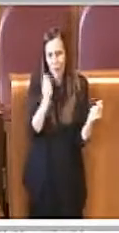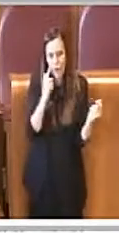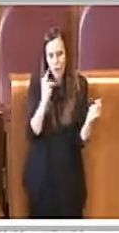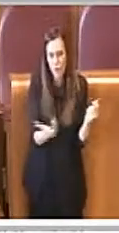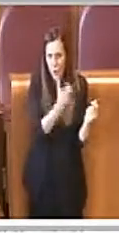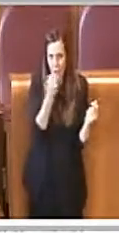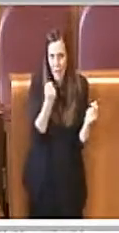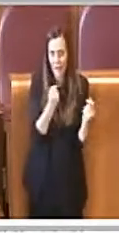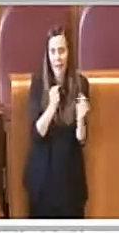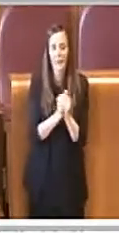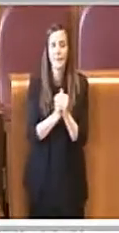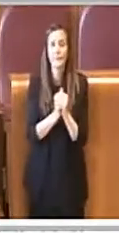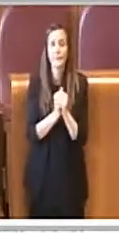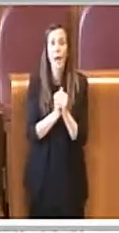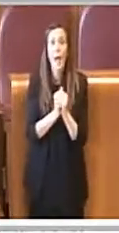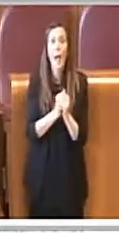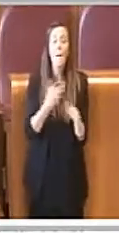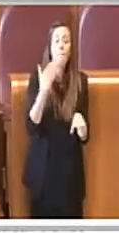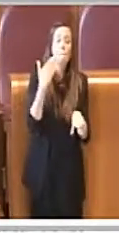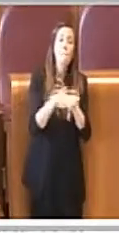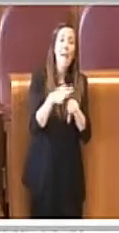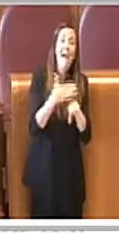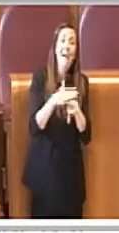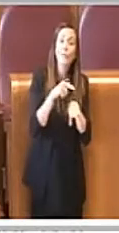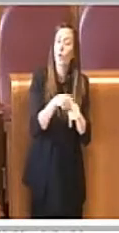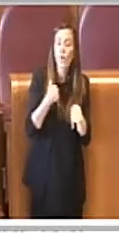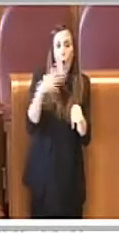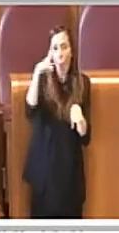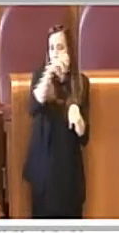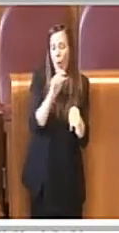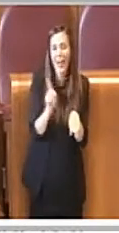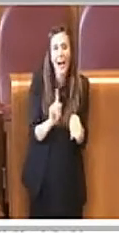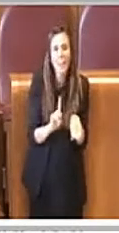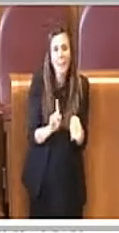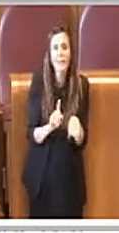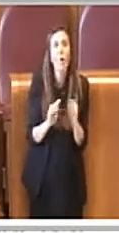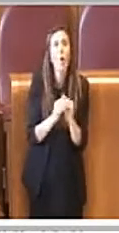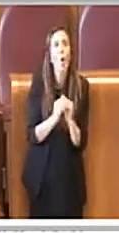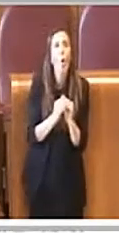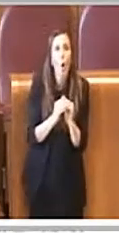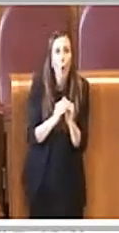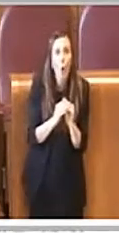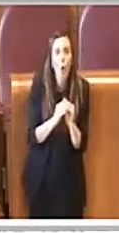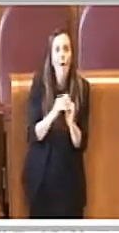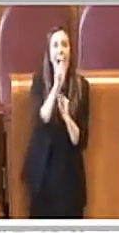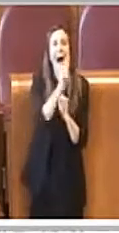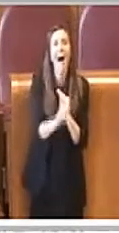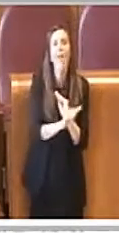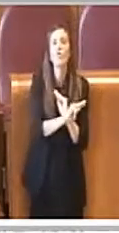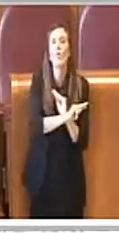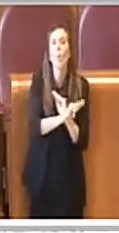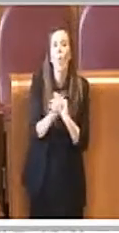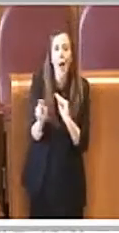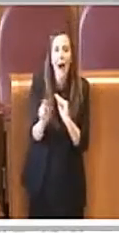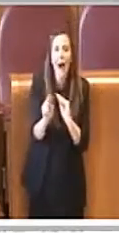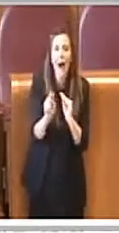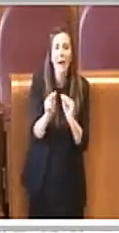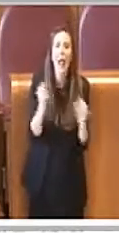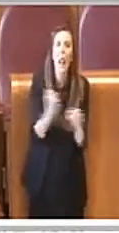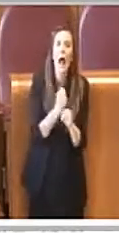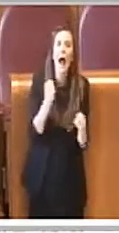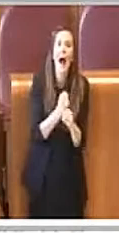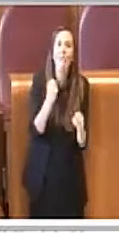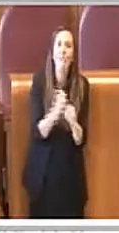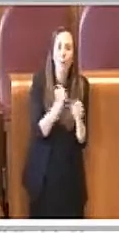Non comprendo nel metodo come si possa a un certo punto annullare un lavoro di commissione che